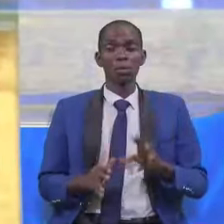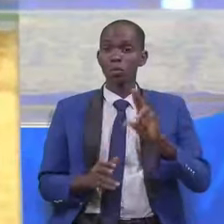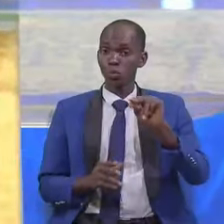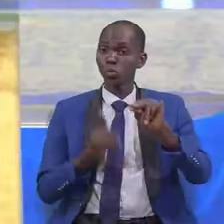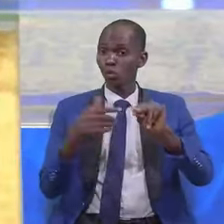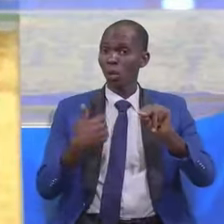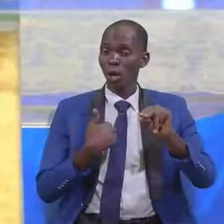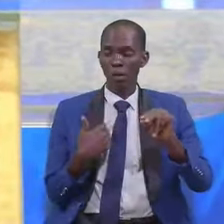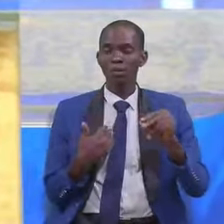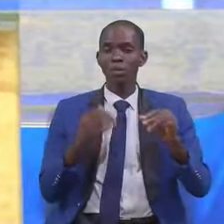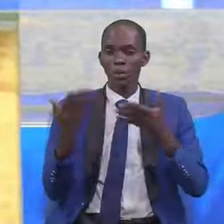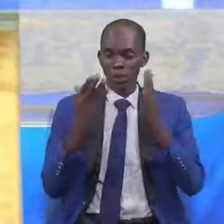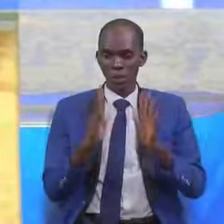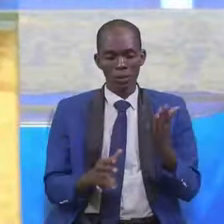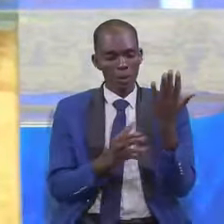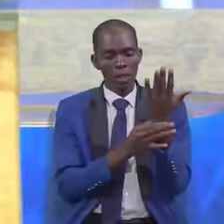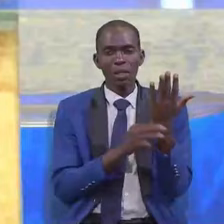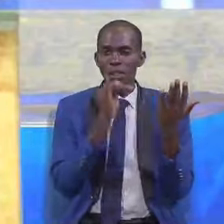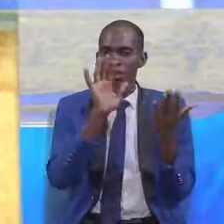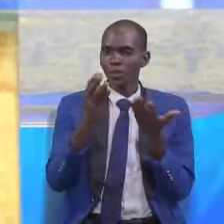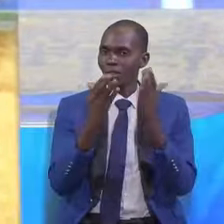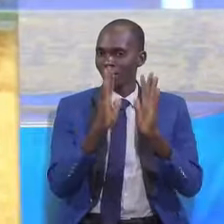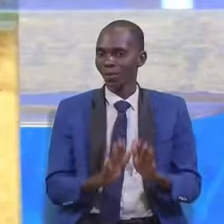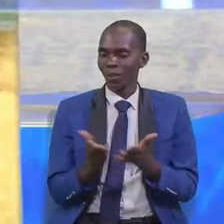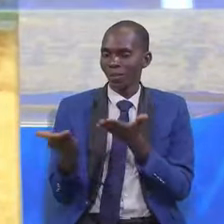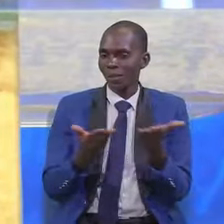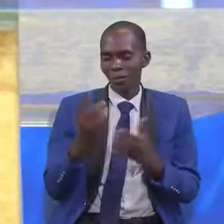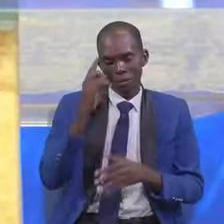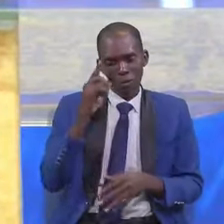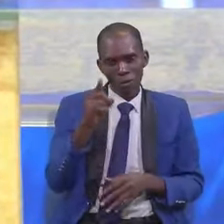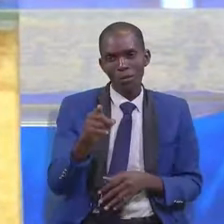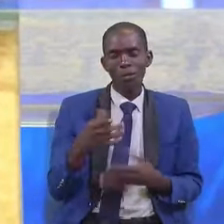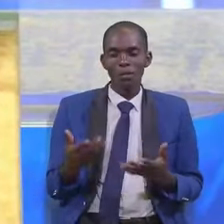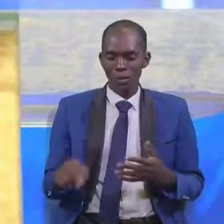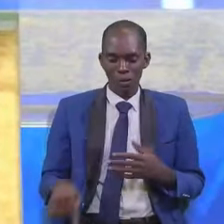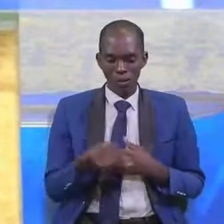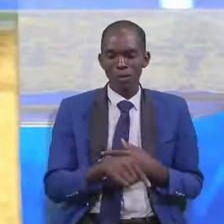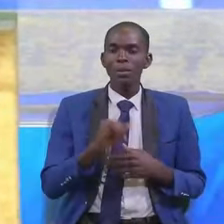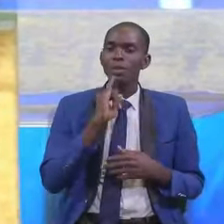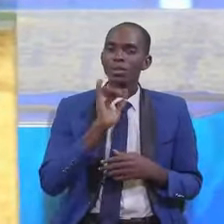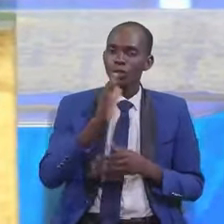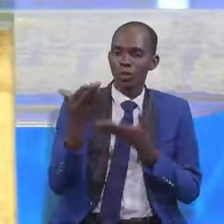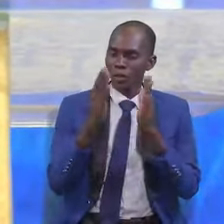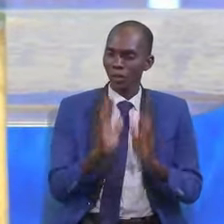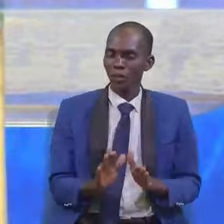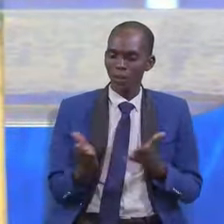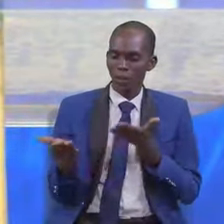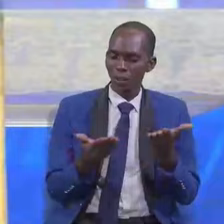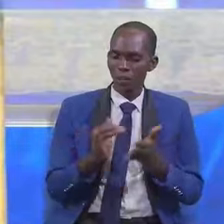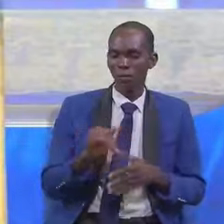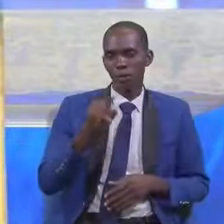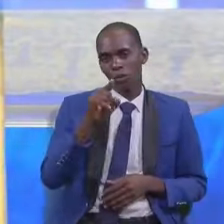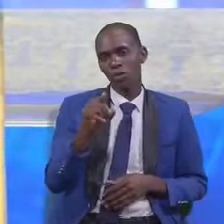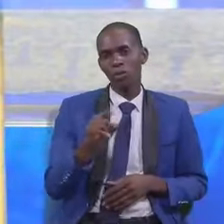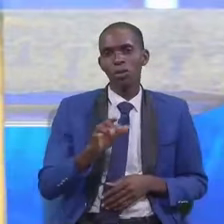est votre serviteur qui vous sert. Vos pieds sont vos serviteurs qui vous servent. Votre nez, votre